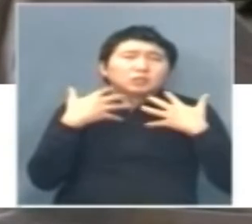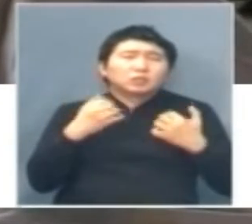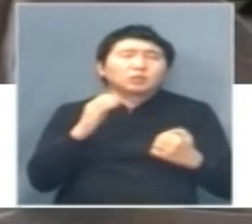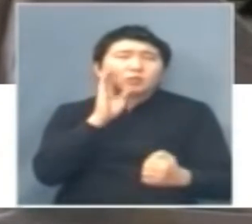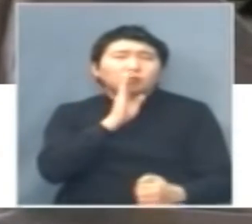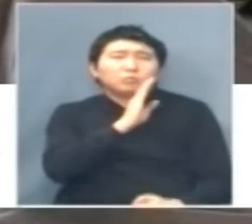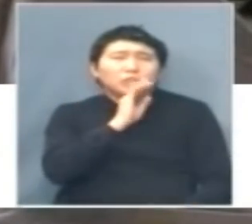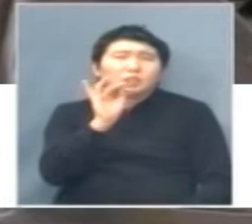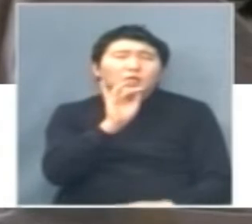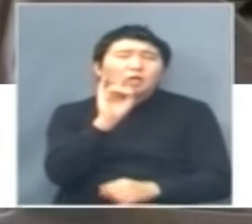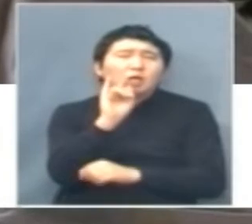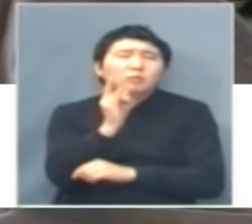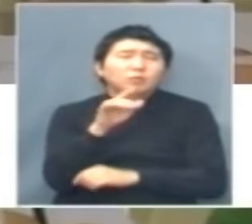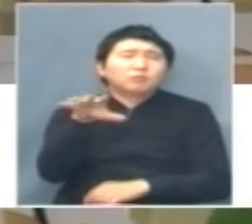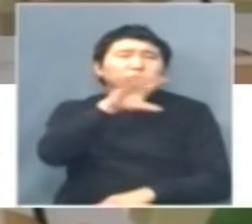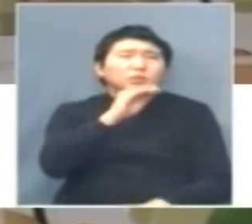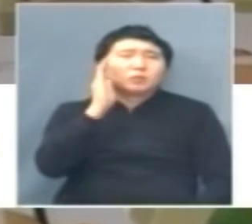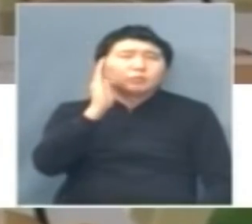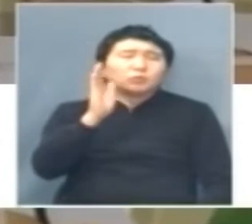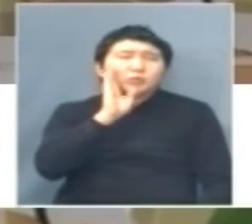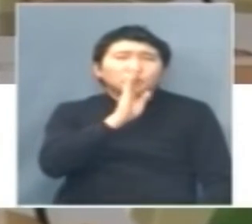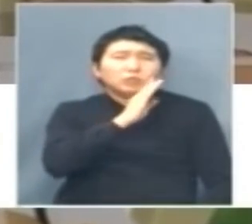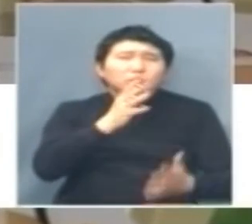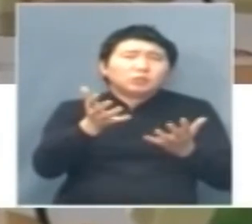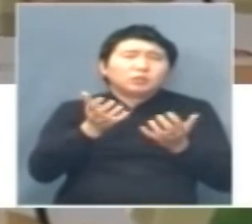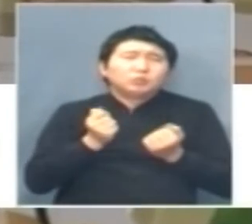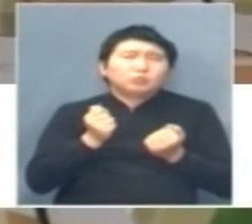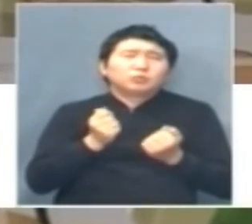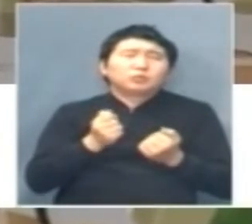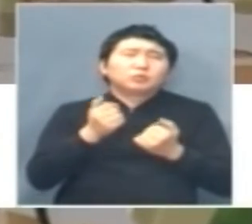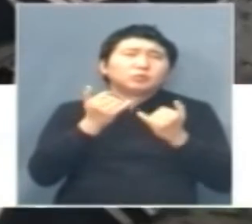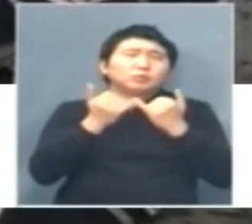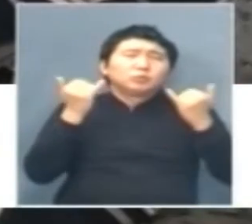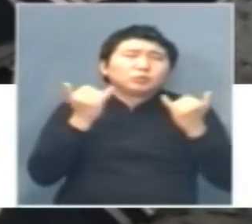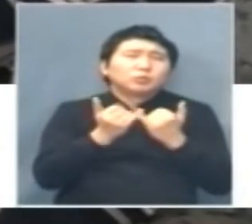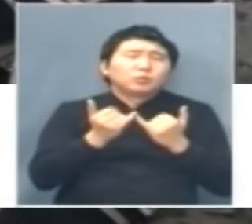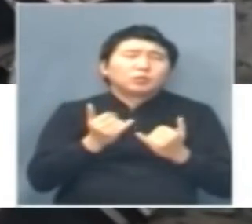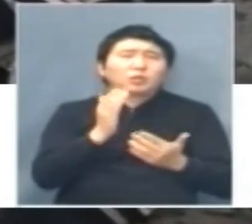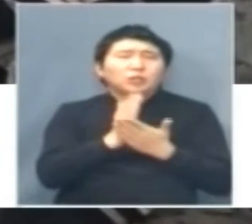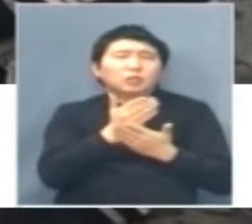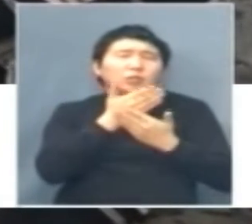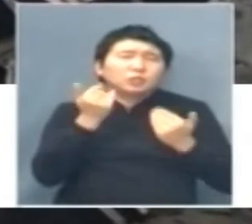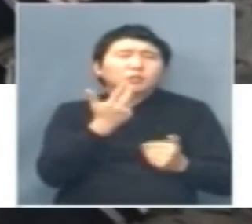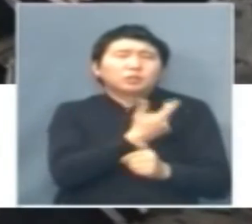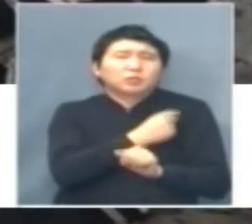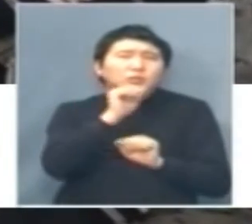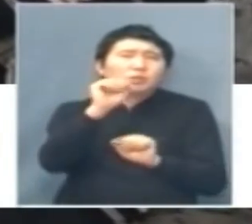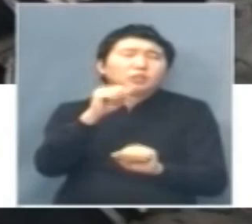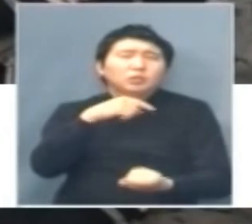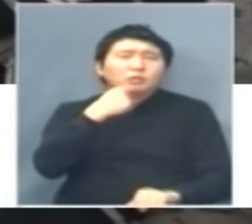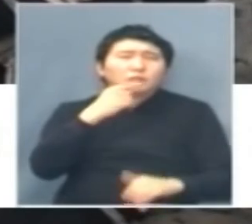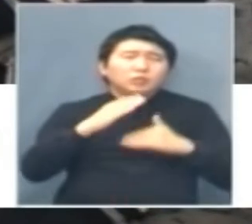нас первостепенна. Все будущие мамы получат необходимый комплекс услуг, независимо от наличия у них прививки. Такой ответ прозвучал